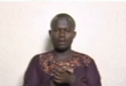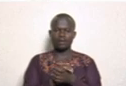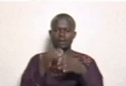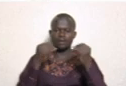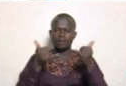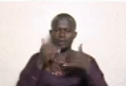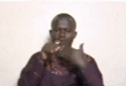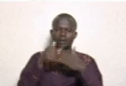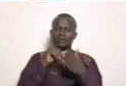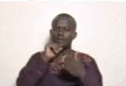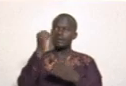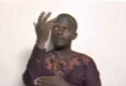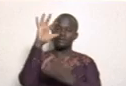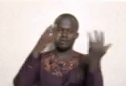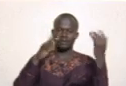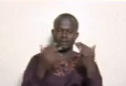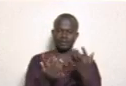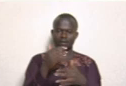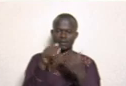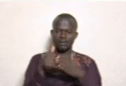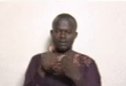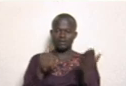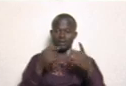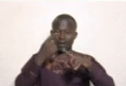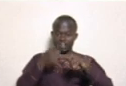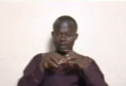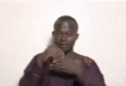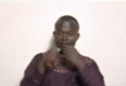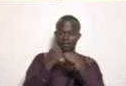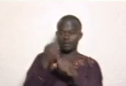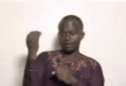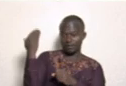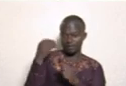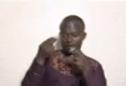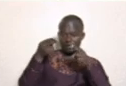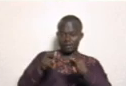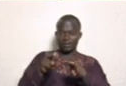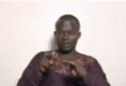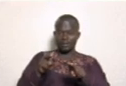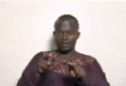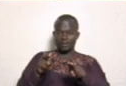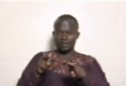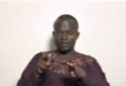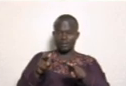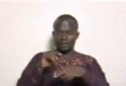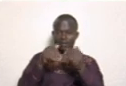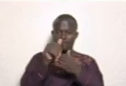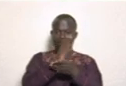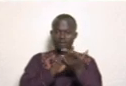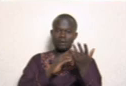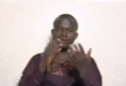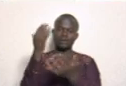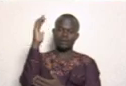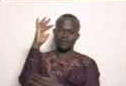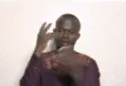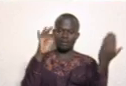Kuri ubu ngubu ntago amashyamba aratangira gushya, ariko mu mwaka ushize byarabaye. Hamwe amashyamba